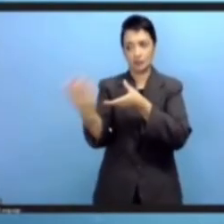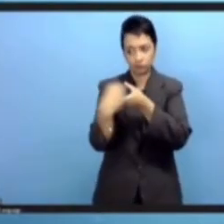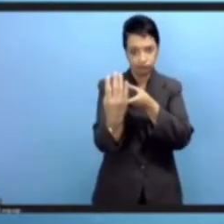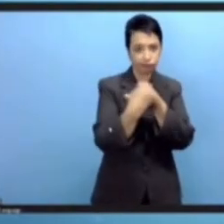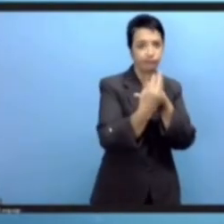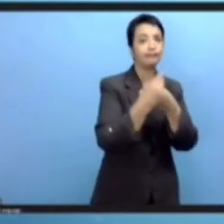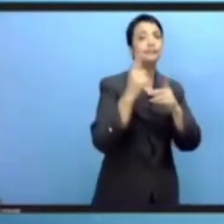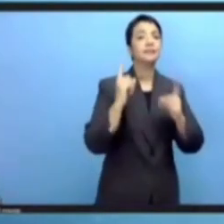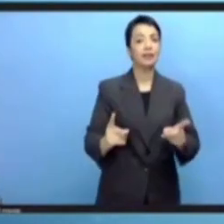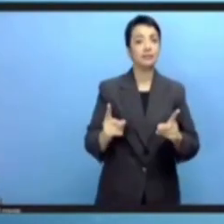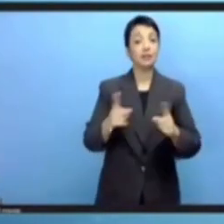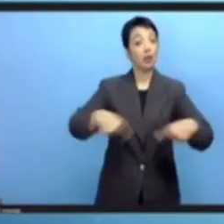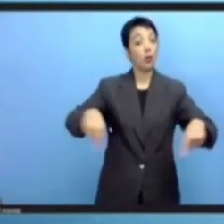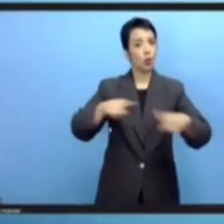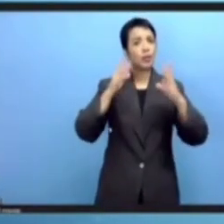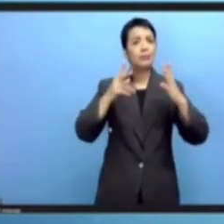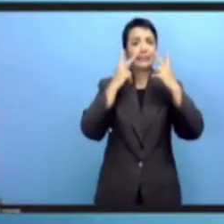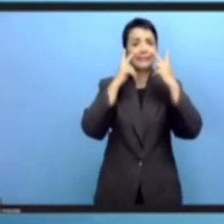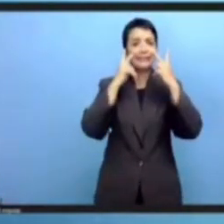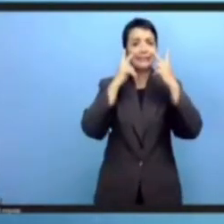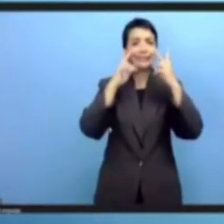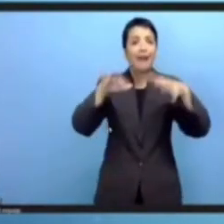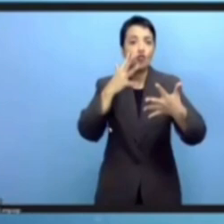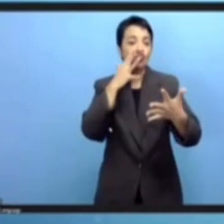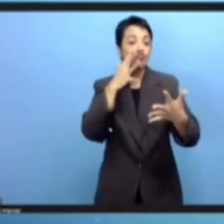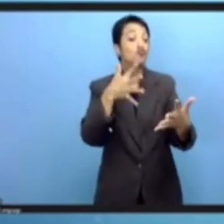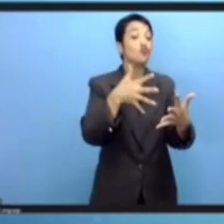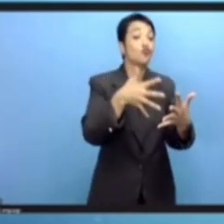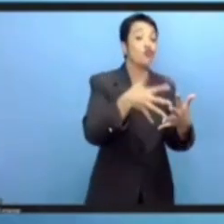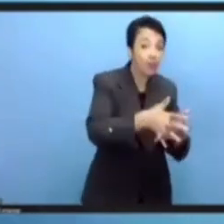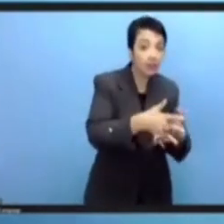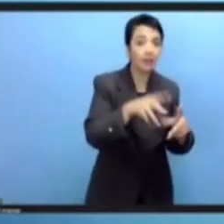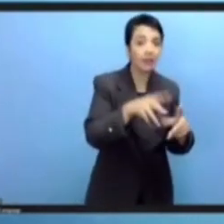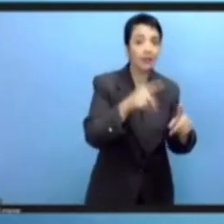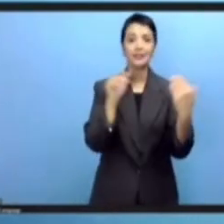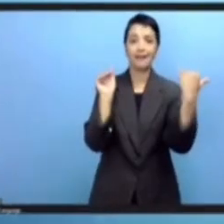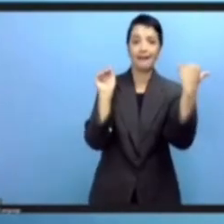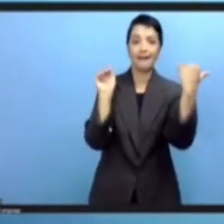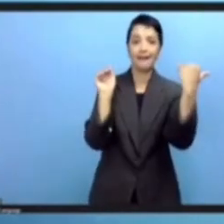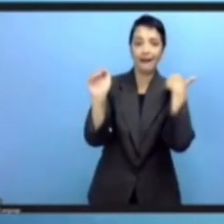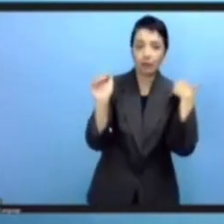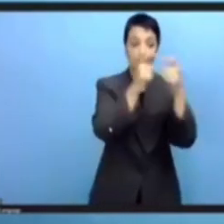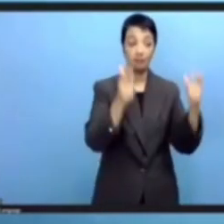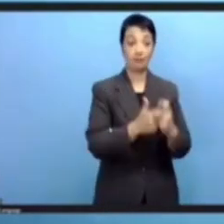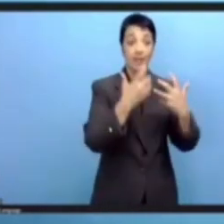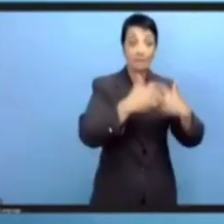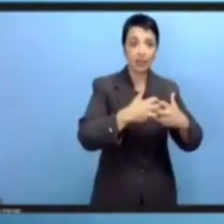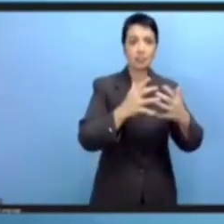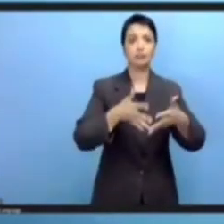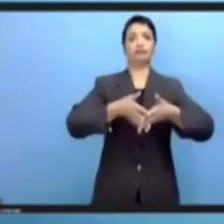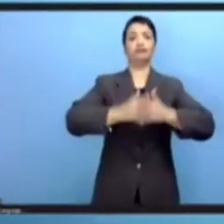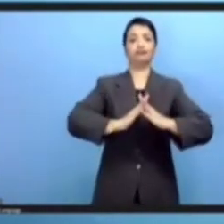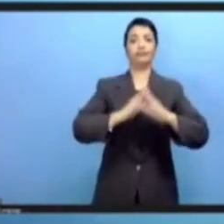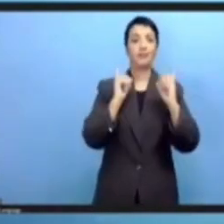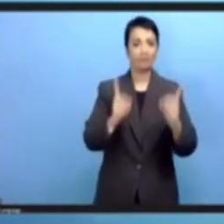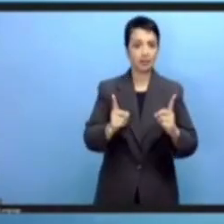des organisations, des institutions et des organes, sans oublier les mécanismes de